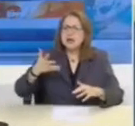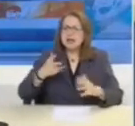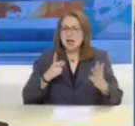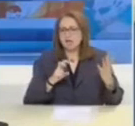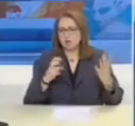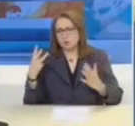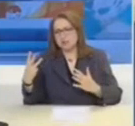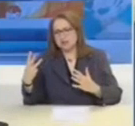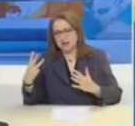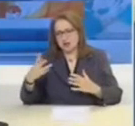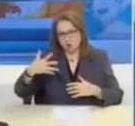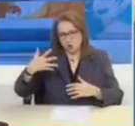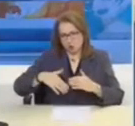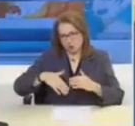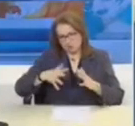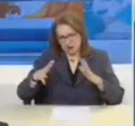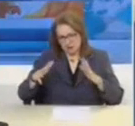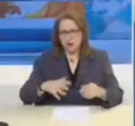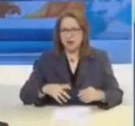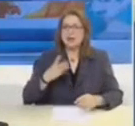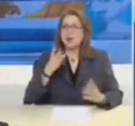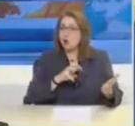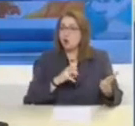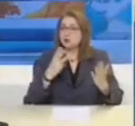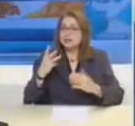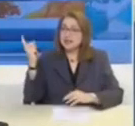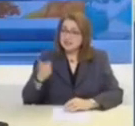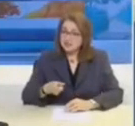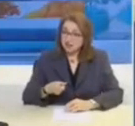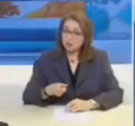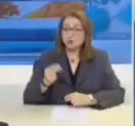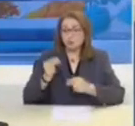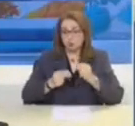και το 89,5% είχε κάποιο υποκείμενο νόσημα ή και ηλικία 70 ετών και άνω.